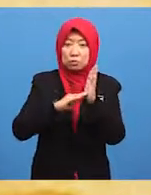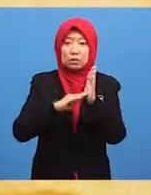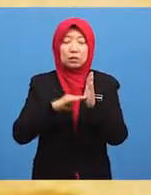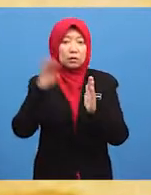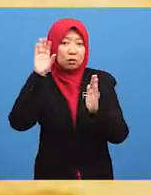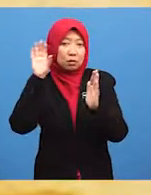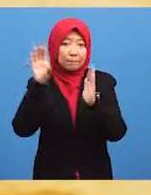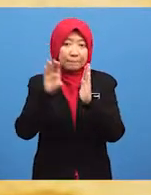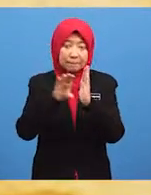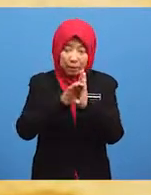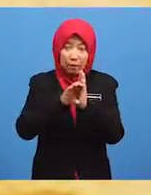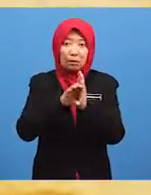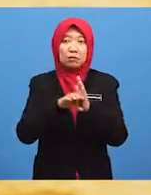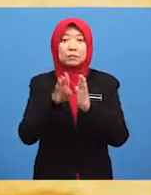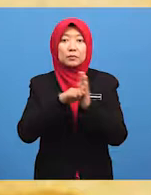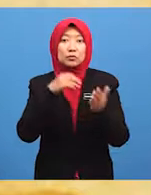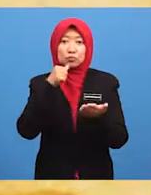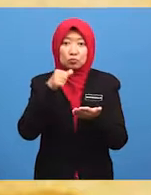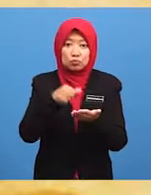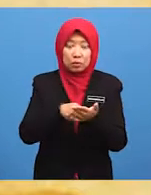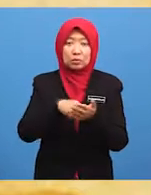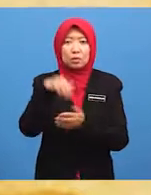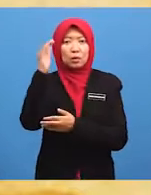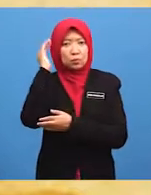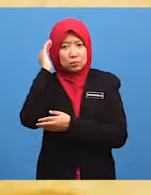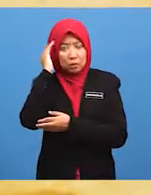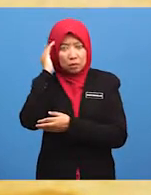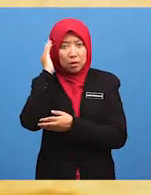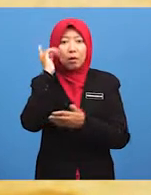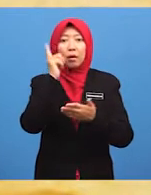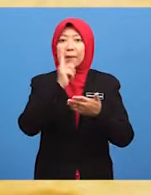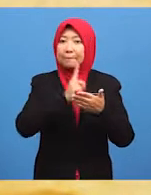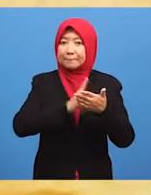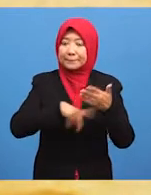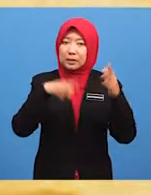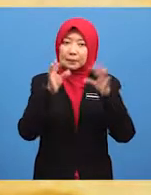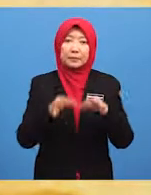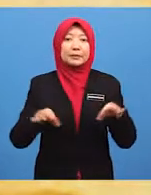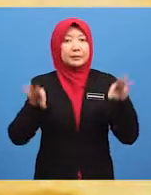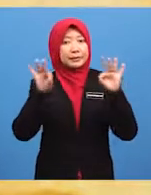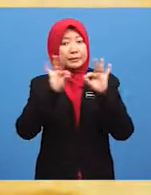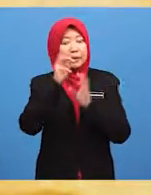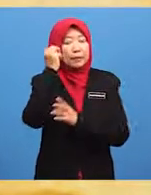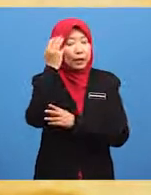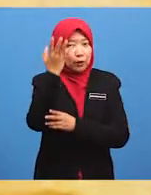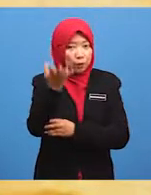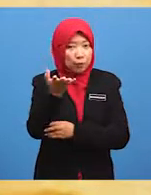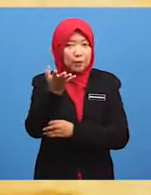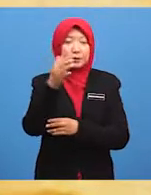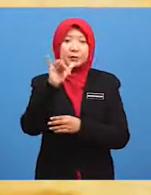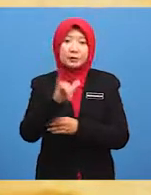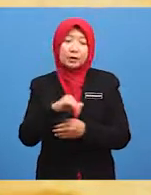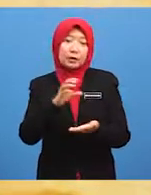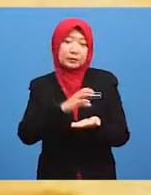di Kerajaan Kedah Tua. Tahukah murid-murid apakah kepentingan maklumat yang